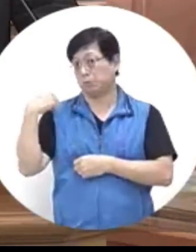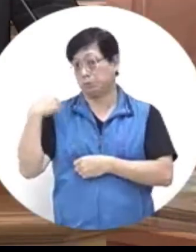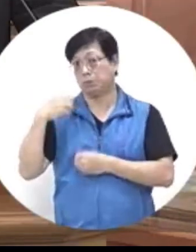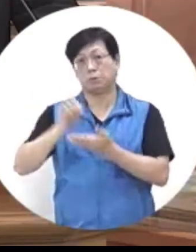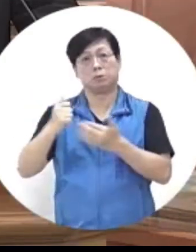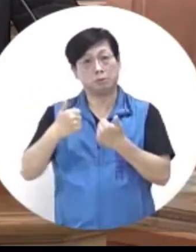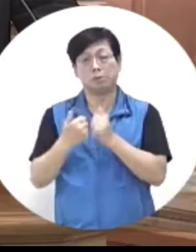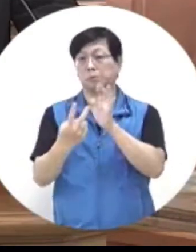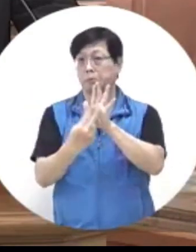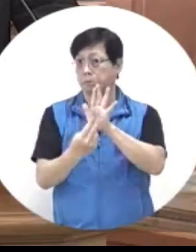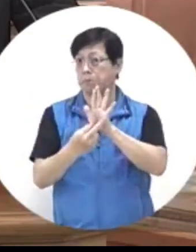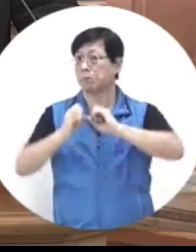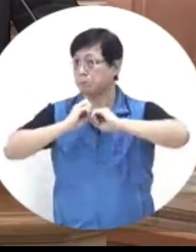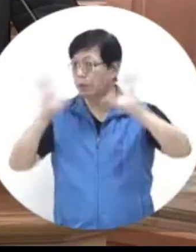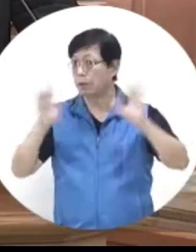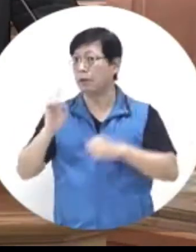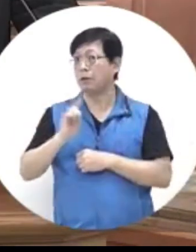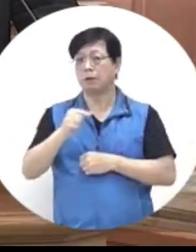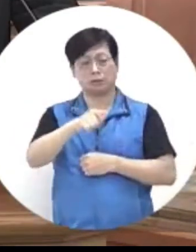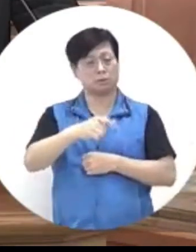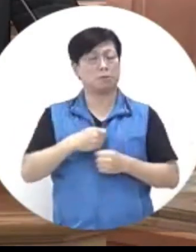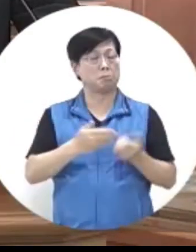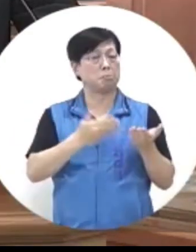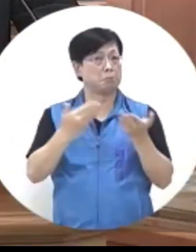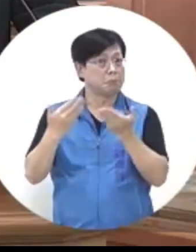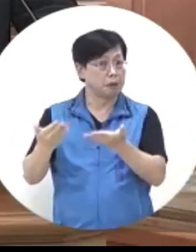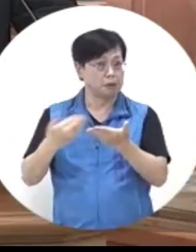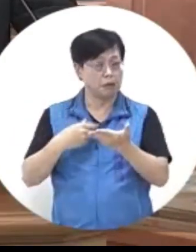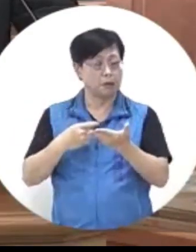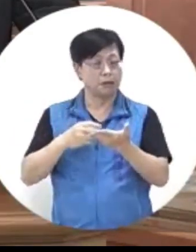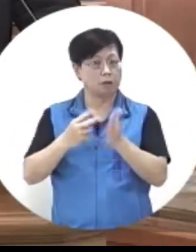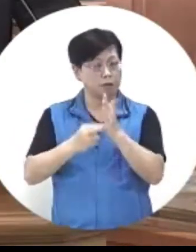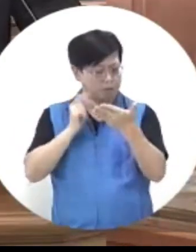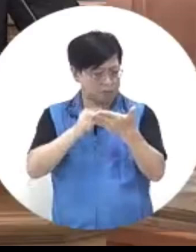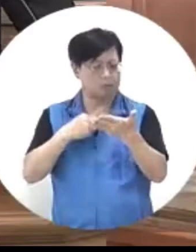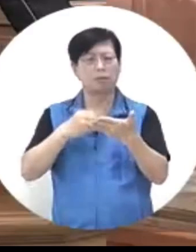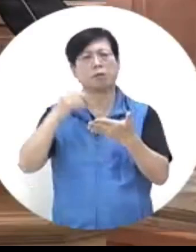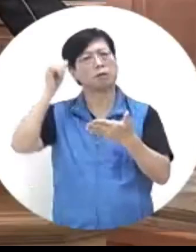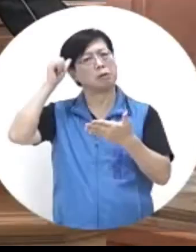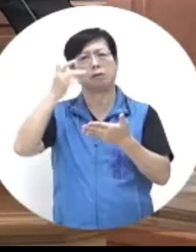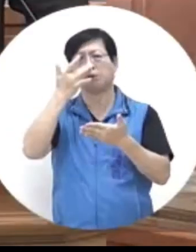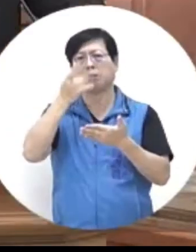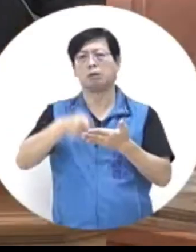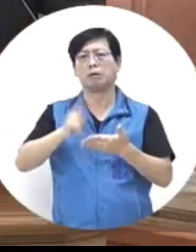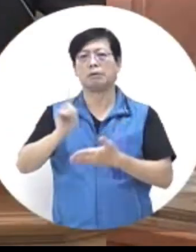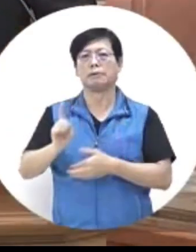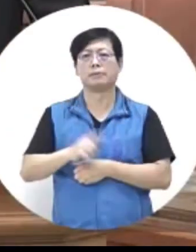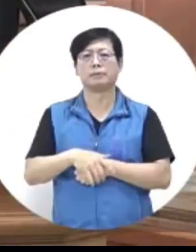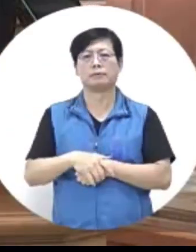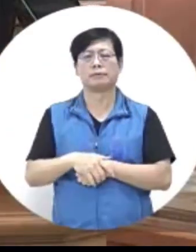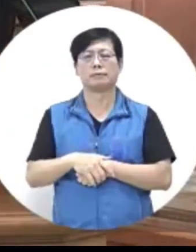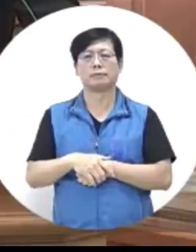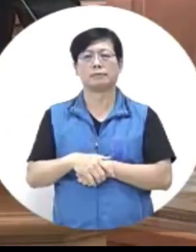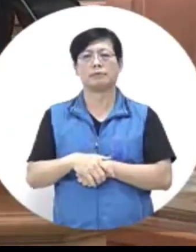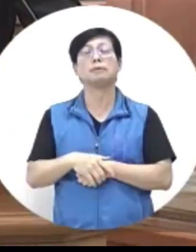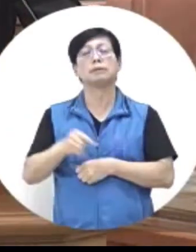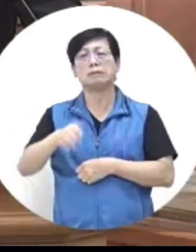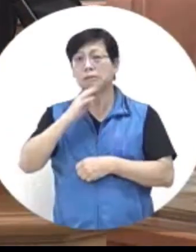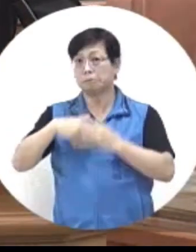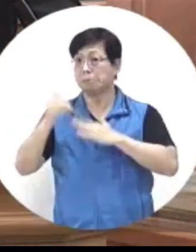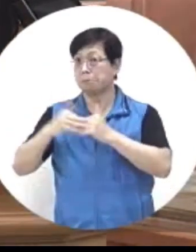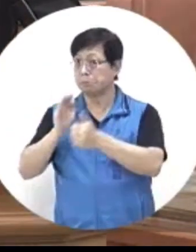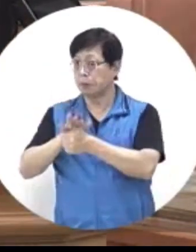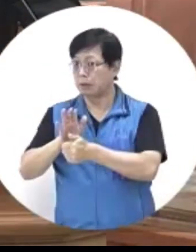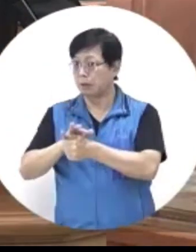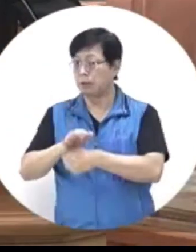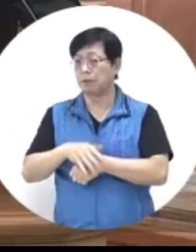会还说，你们所讲出来的东西他听不懂，他也都不知道什么东西。 我们会 这个叫做协助， 我们